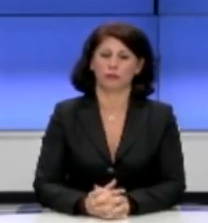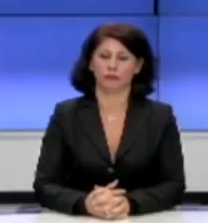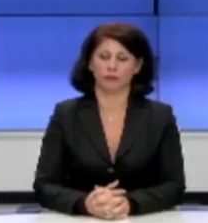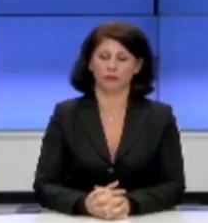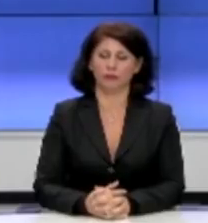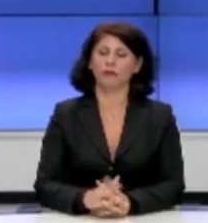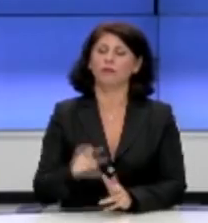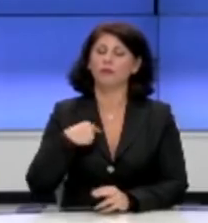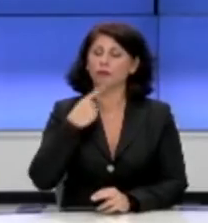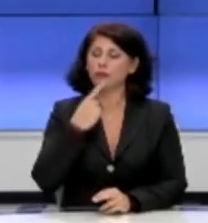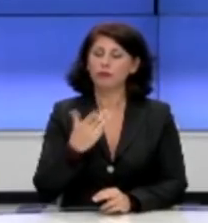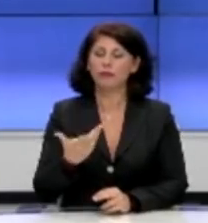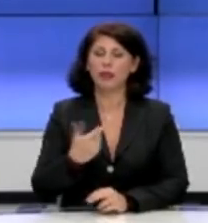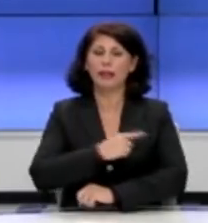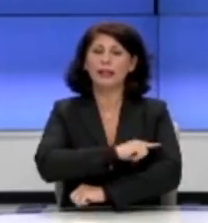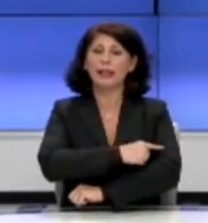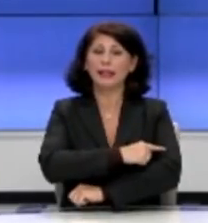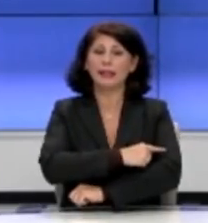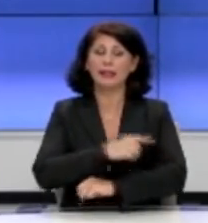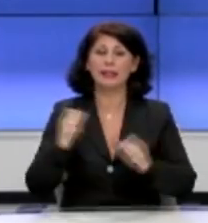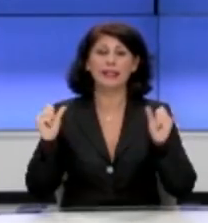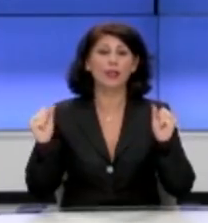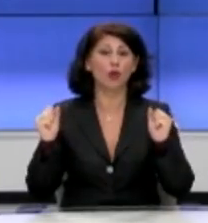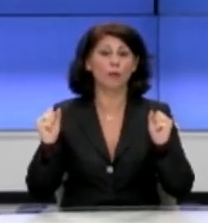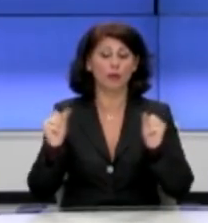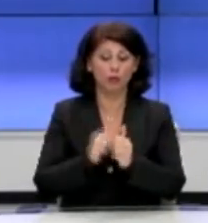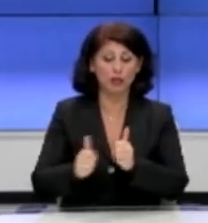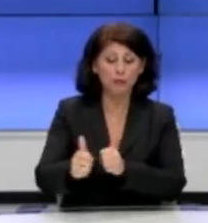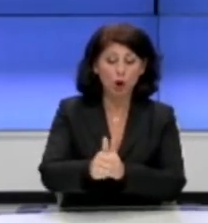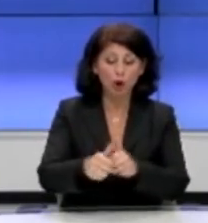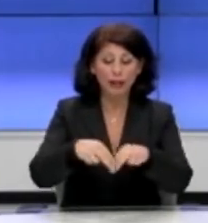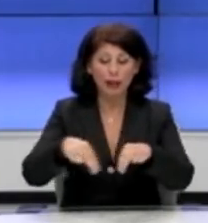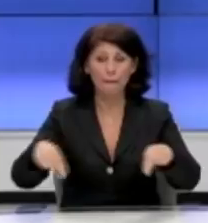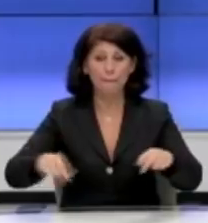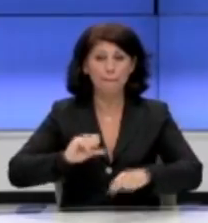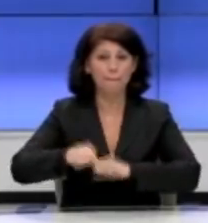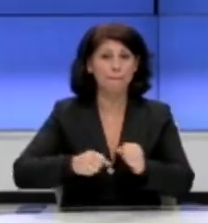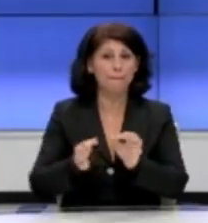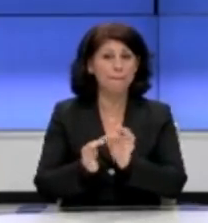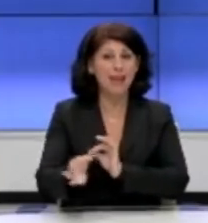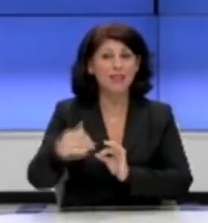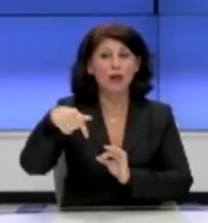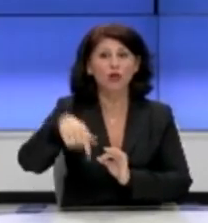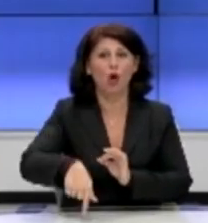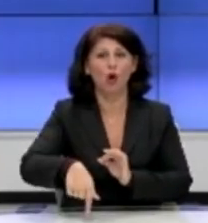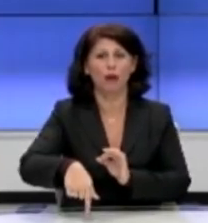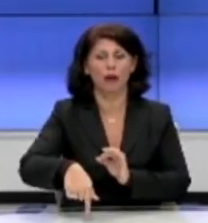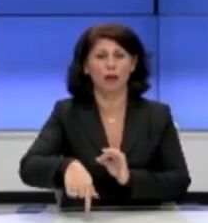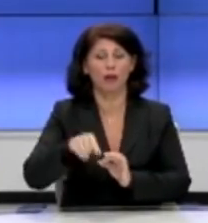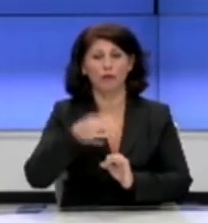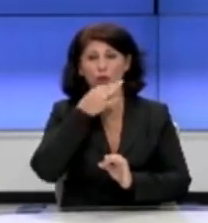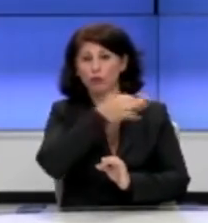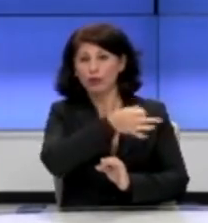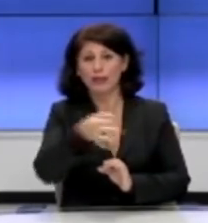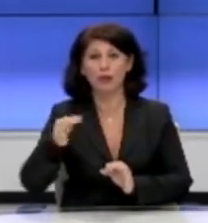λένε αυτοί οι γιατροί, οι υγειονομικοί, που είναι στην πρώτη γραμμή της μάχης? Λένε πάρτε μέτρα τώρα. Αυτό που σας